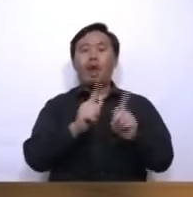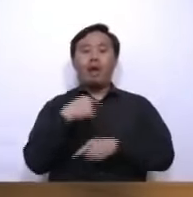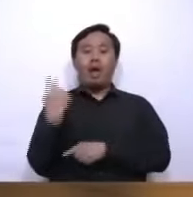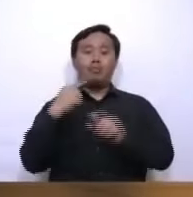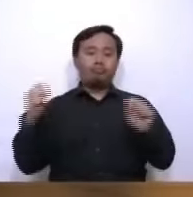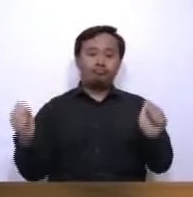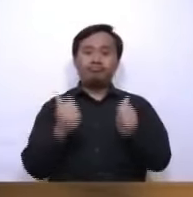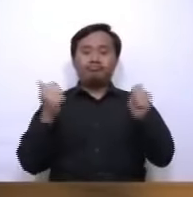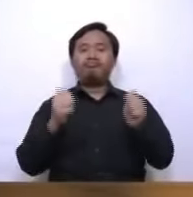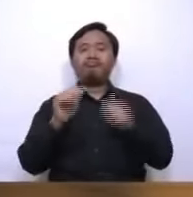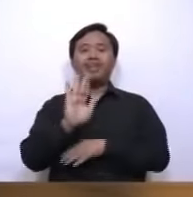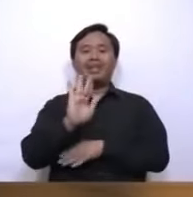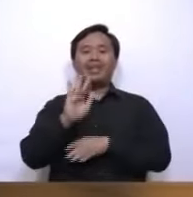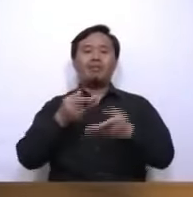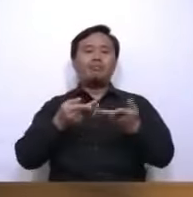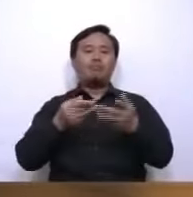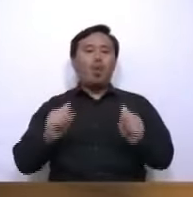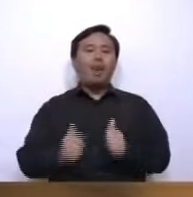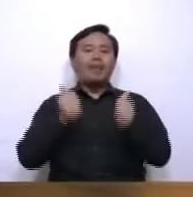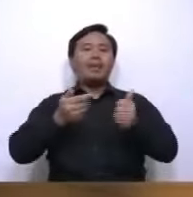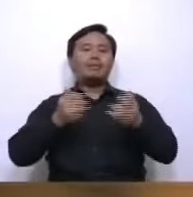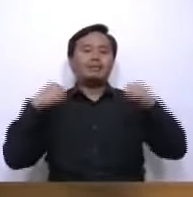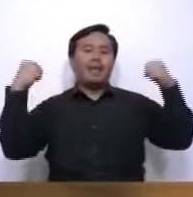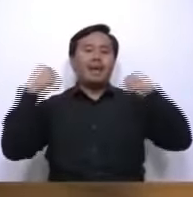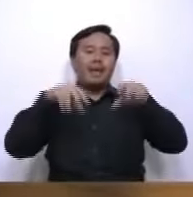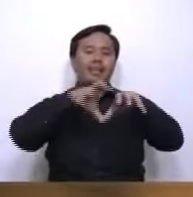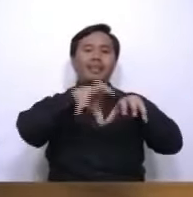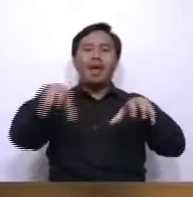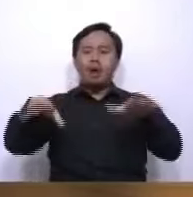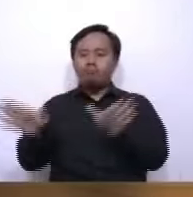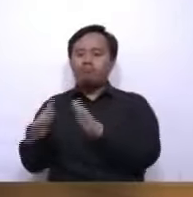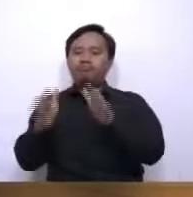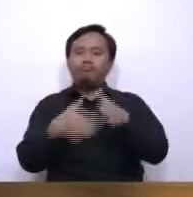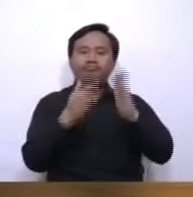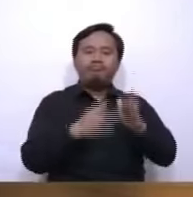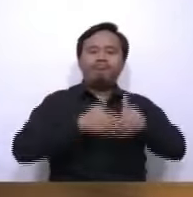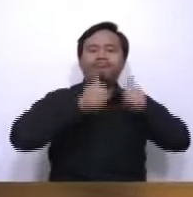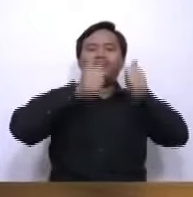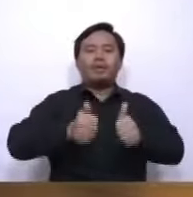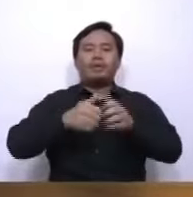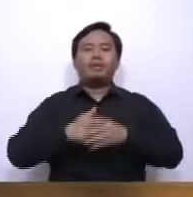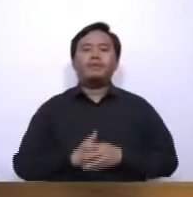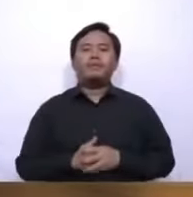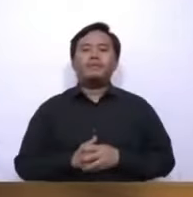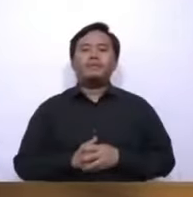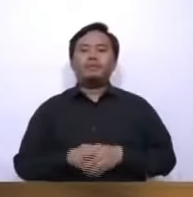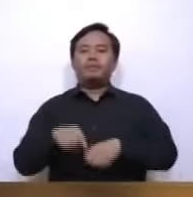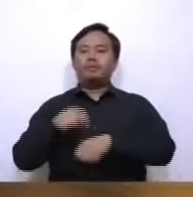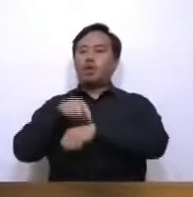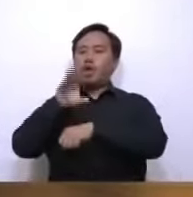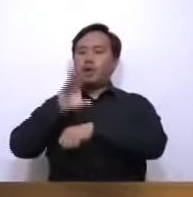maka kualitas pelayanan kesehatan di daerah akan kita bangun dengan sebaik-baiknya. Bapak, sekalian. Waktu Anda sudah